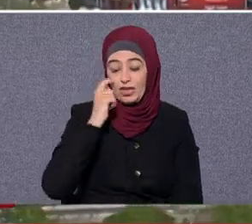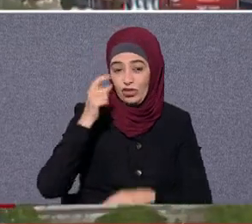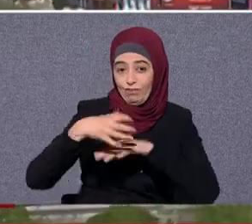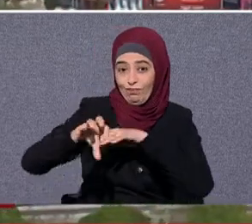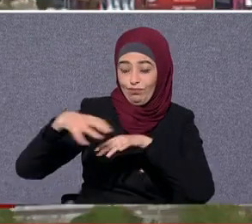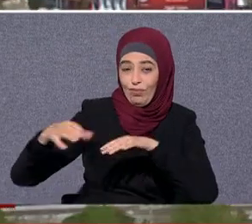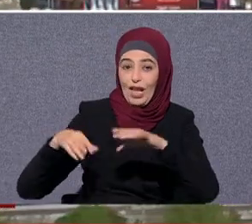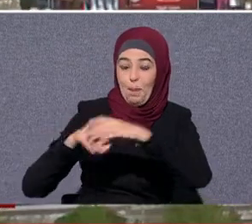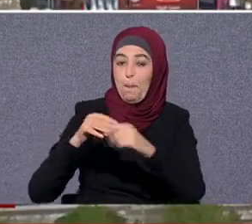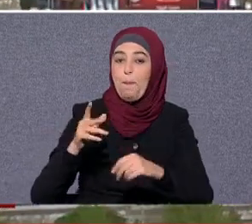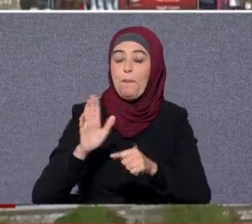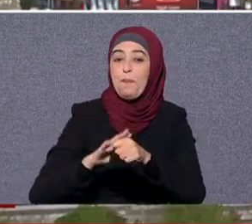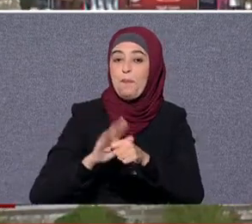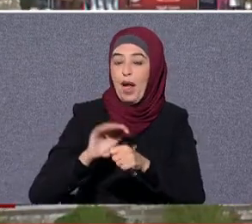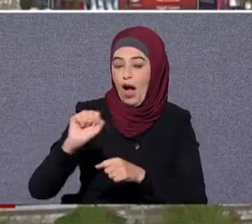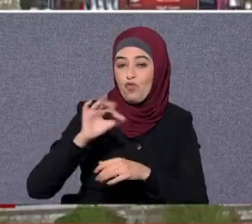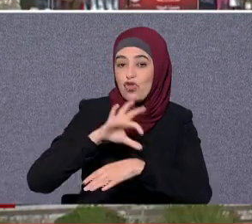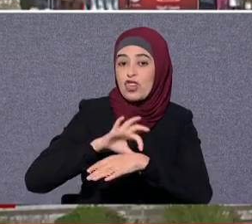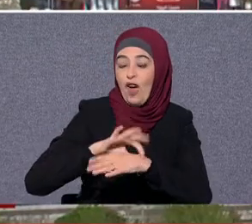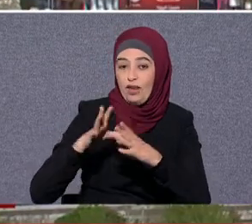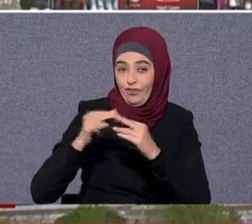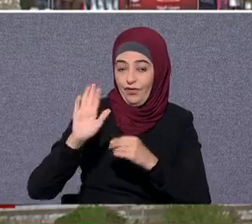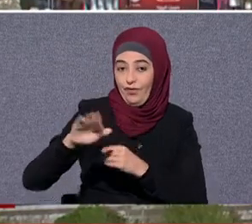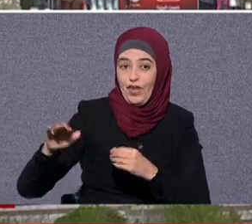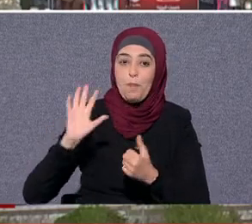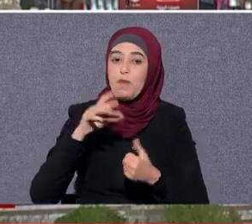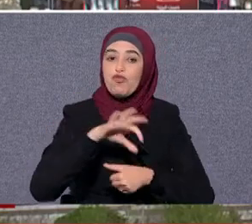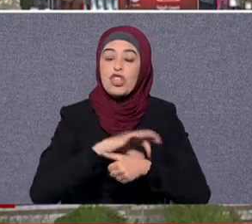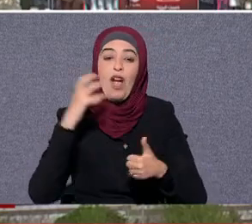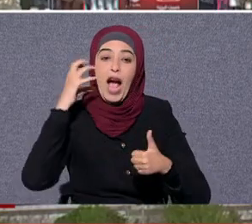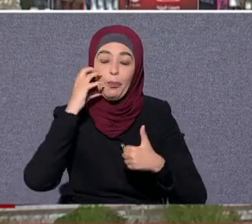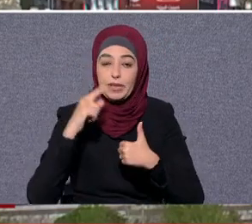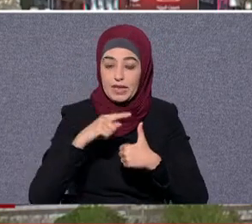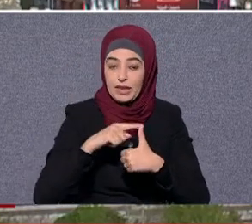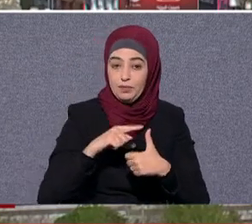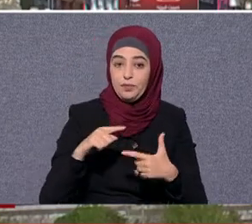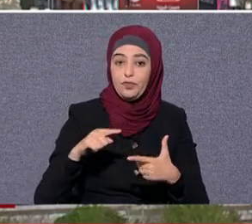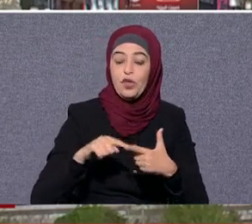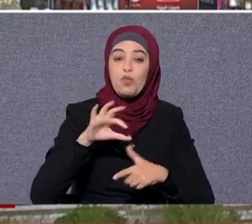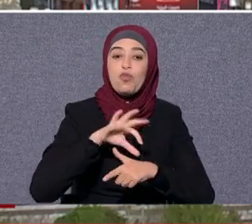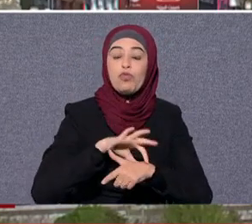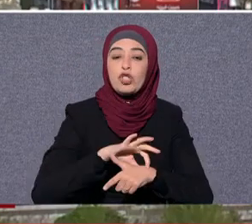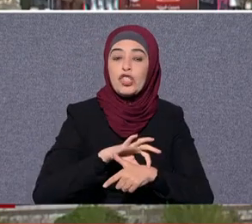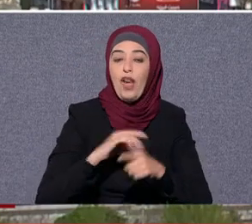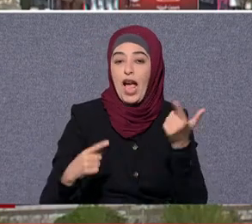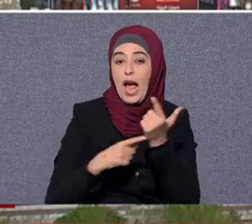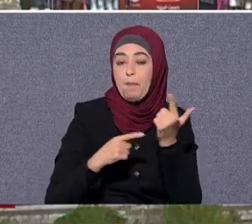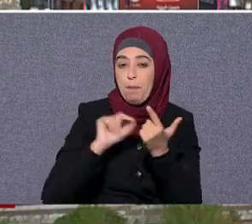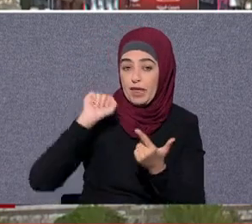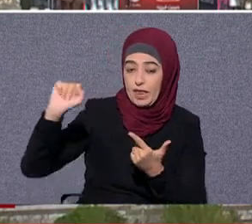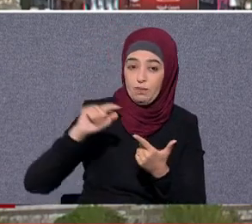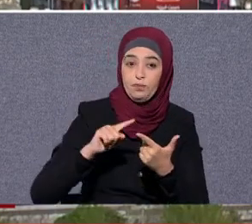العزل هم الاصابات الموجوده في مستشفى الامير حمزه ومستشفى الملك